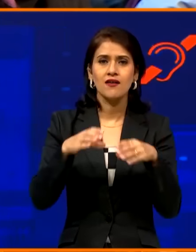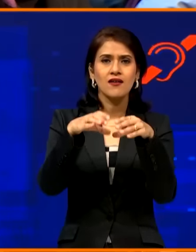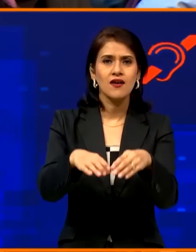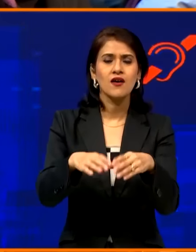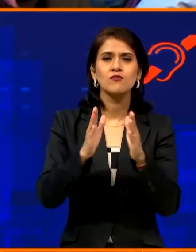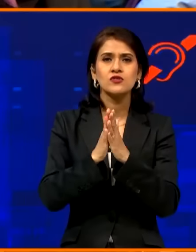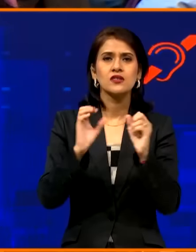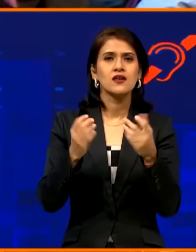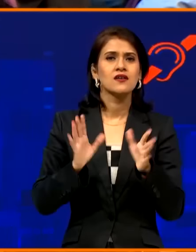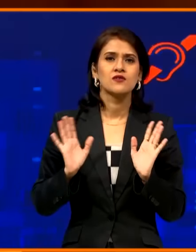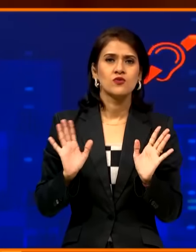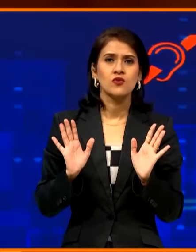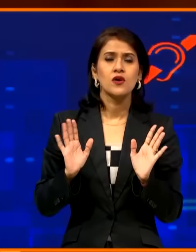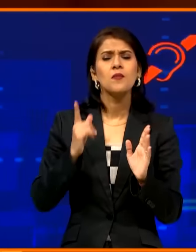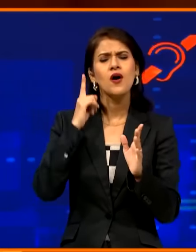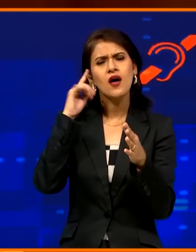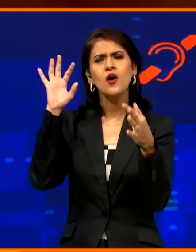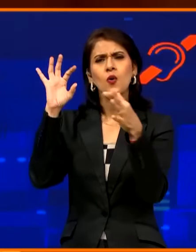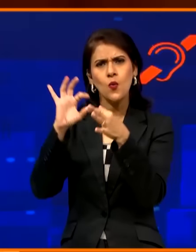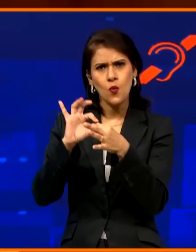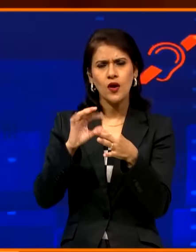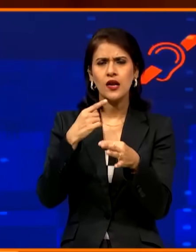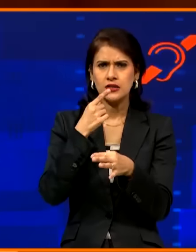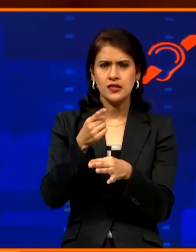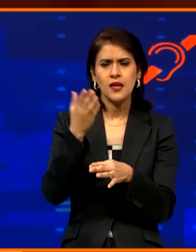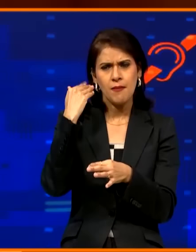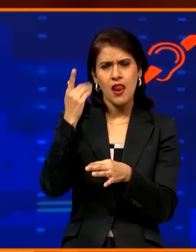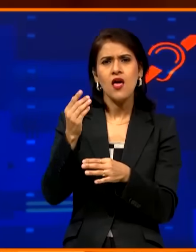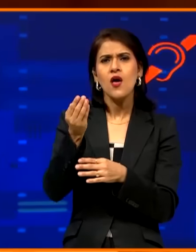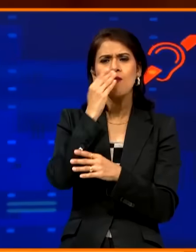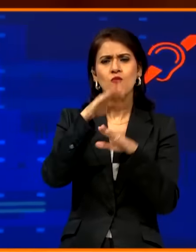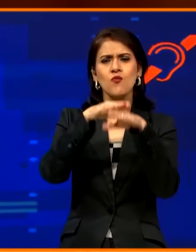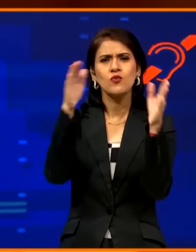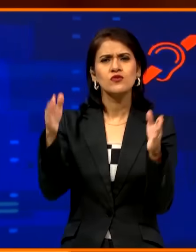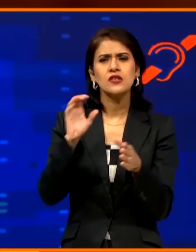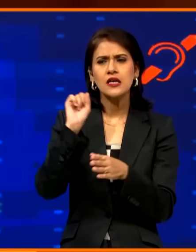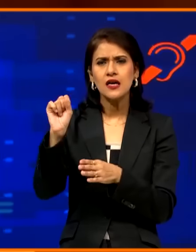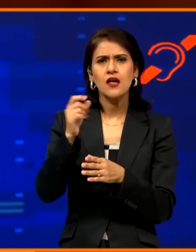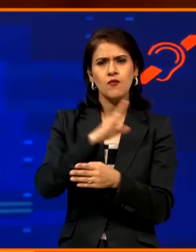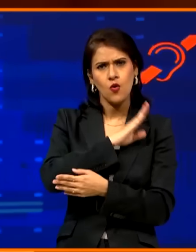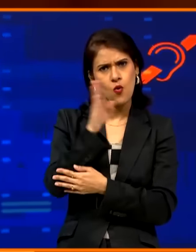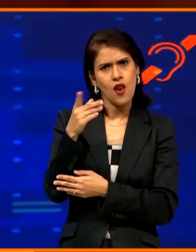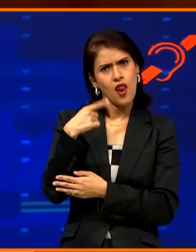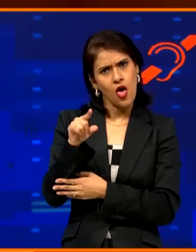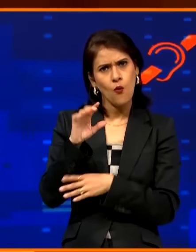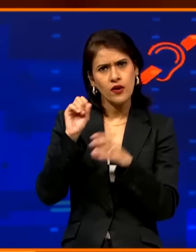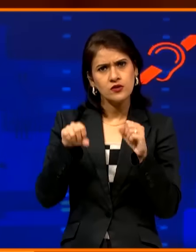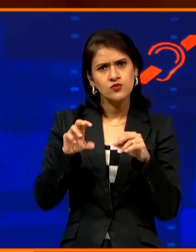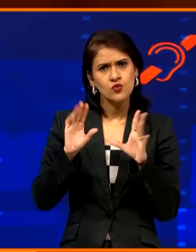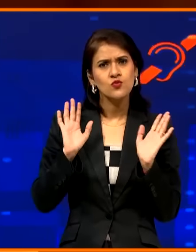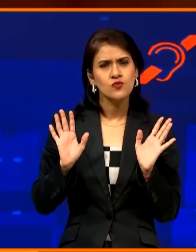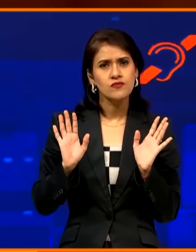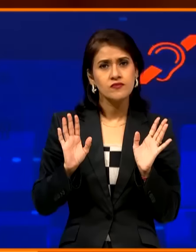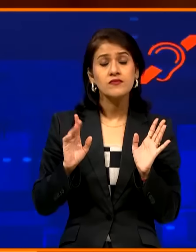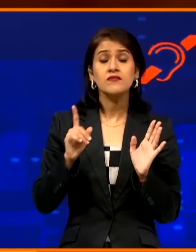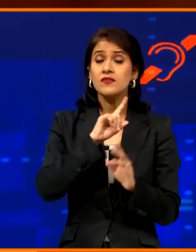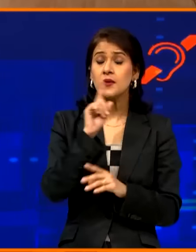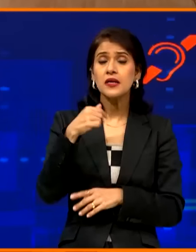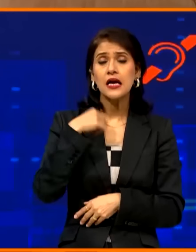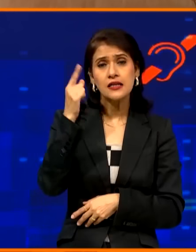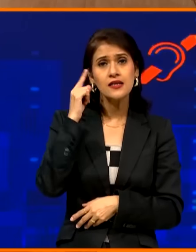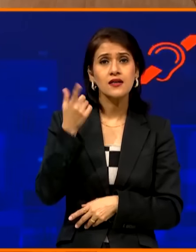दूसरे कॉन्टेक्स्ट में था लेकिन उसके बावजूद भी मैं यह बात कहता हूं कि किसी भी रिलीजस चीज को लीड